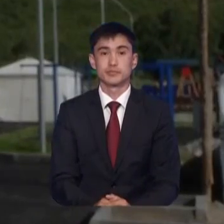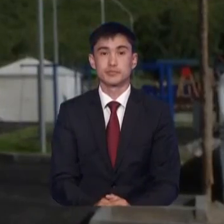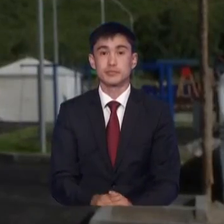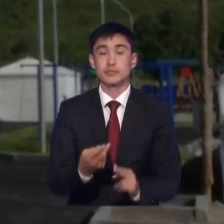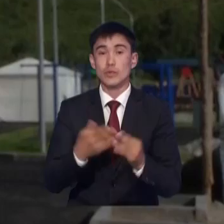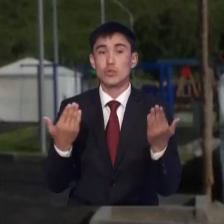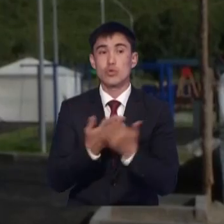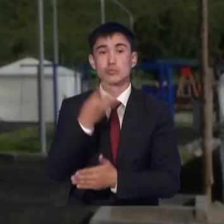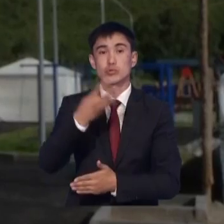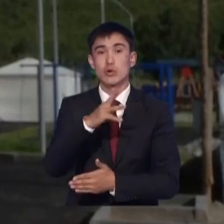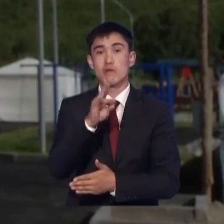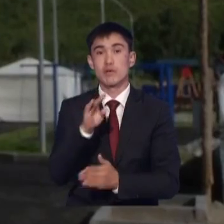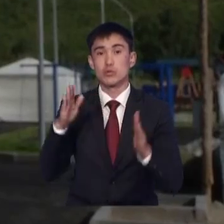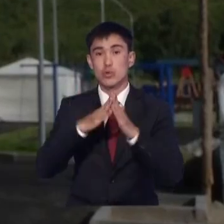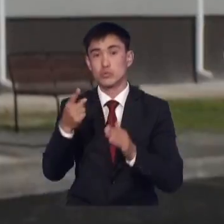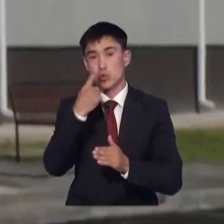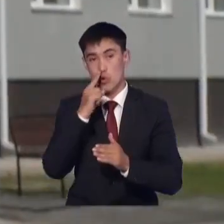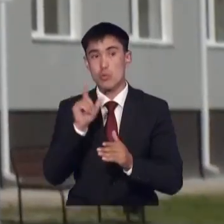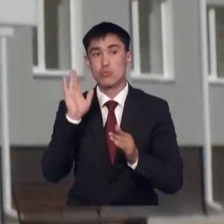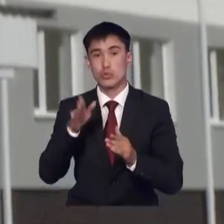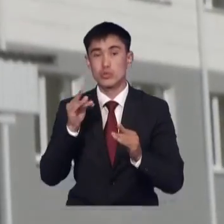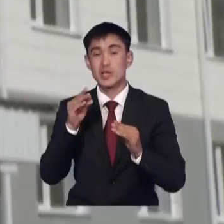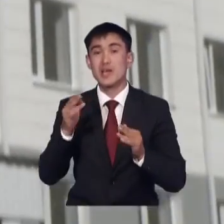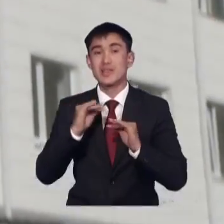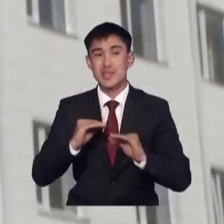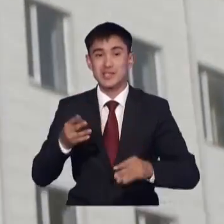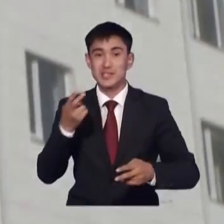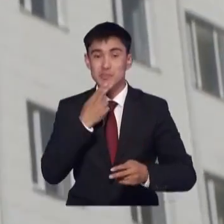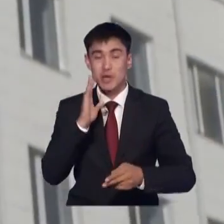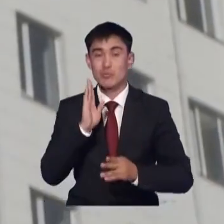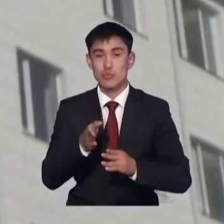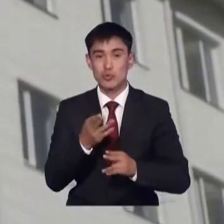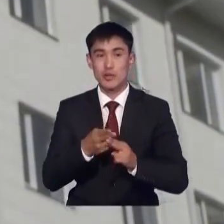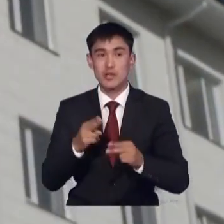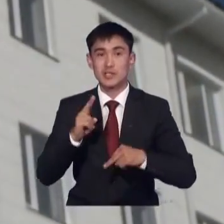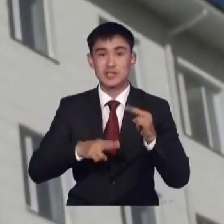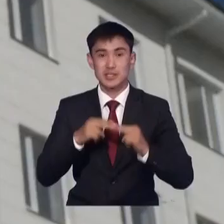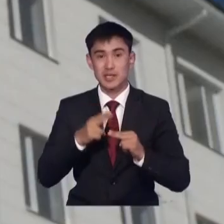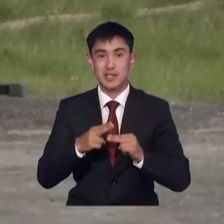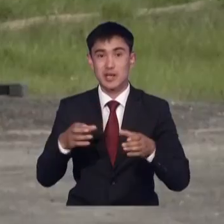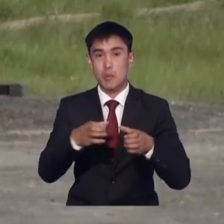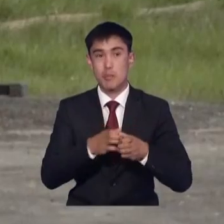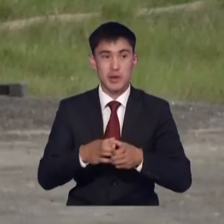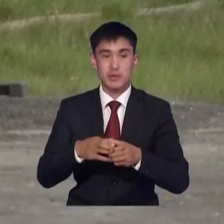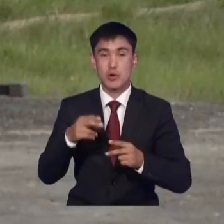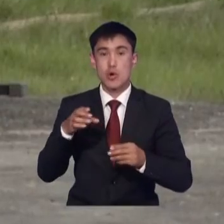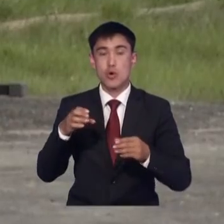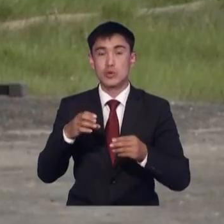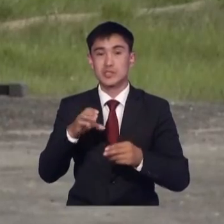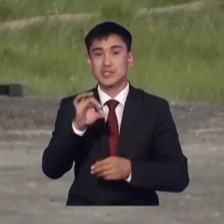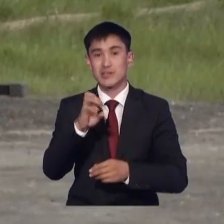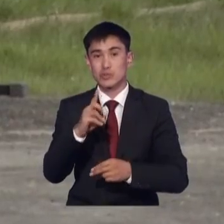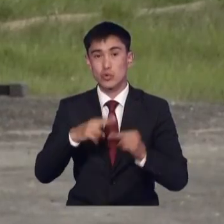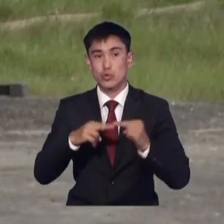в этом новом сорокам доме совсем Скоро зазвучит детский смех строительство арендного жилья в течение года вела компания се сервис на